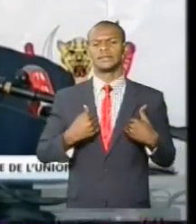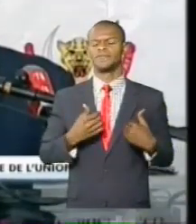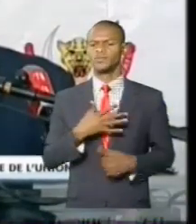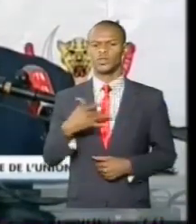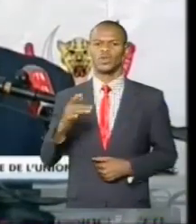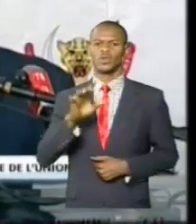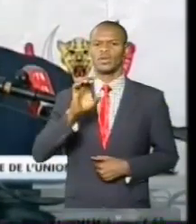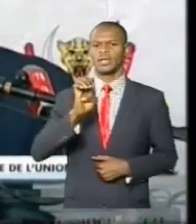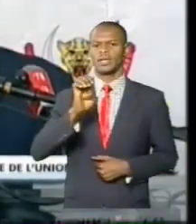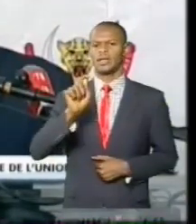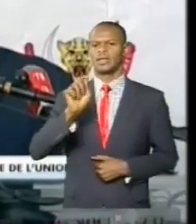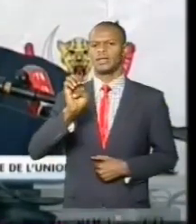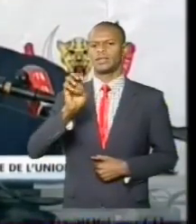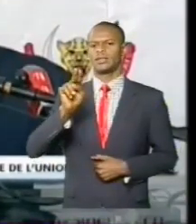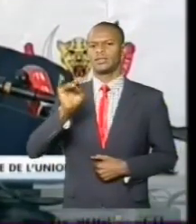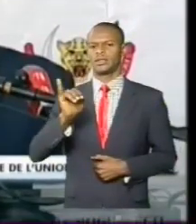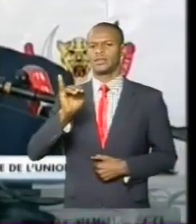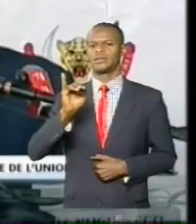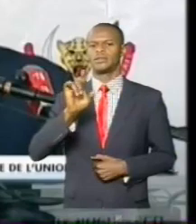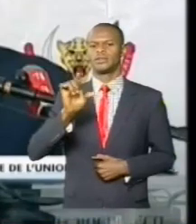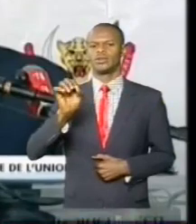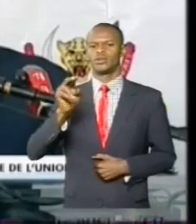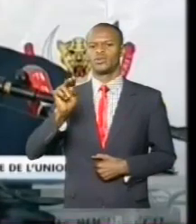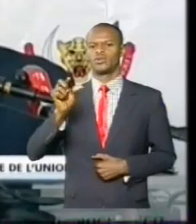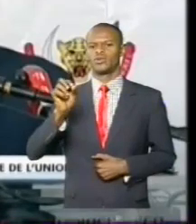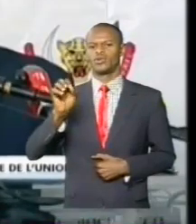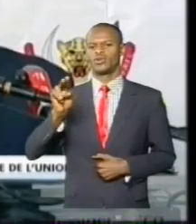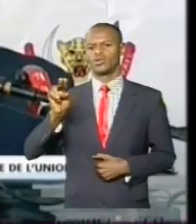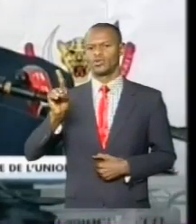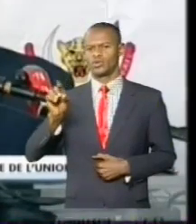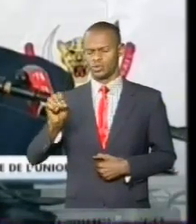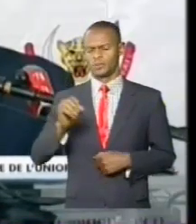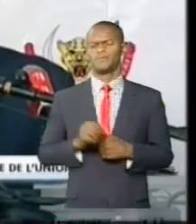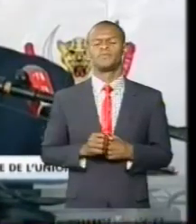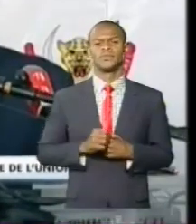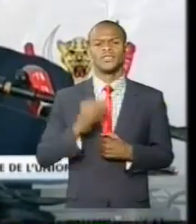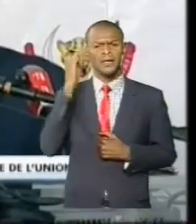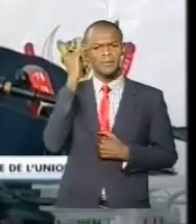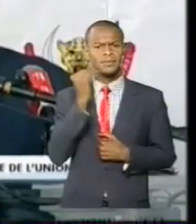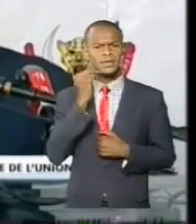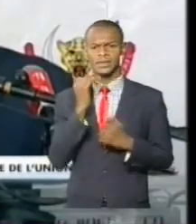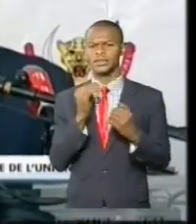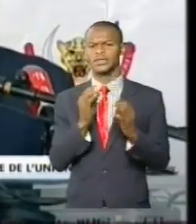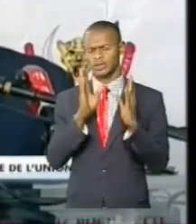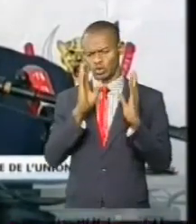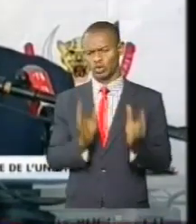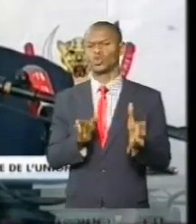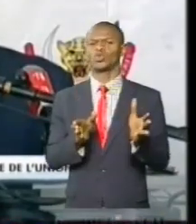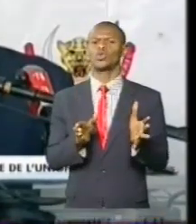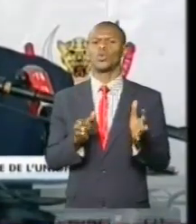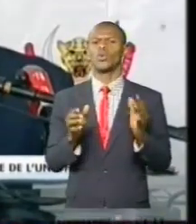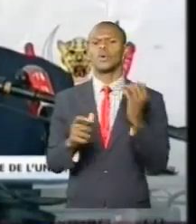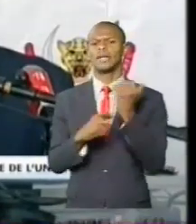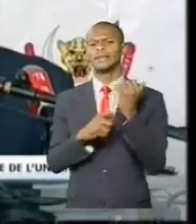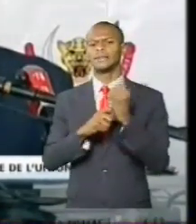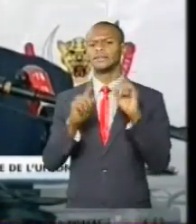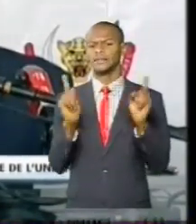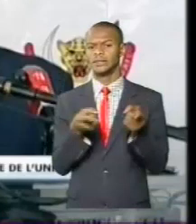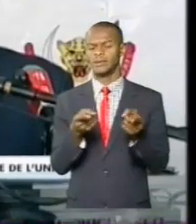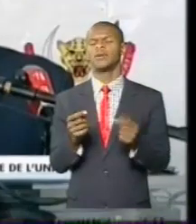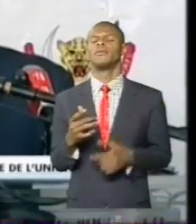Eteni Longondo. Ministre des Droits Humains, Monsieur André Litte